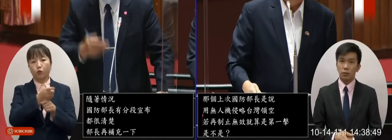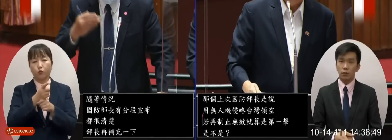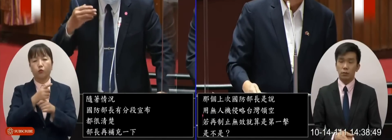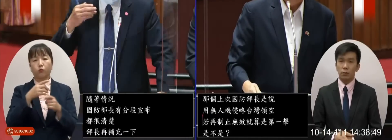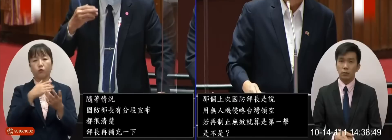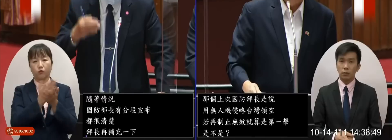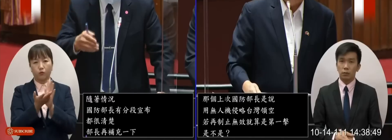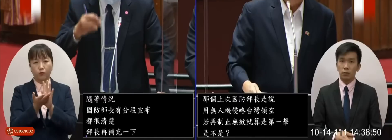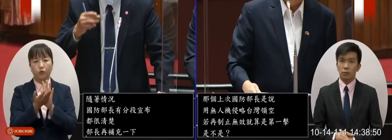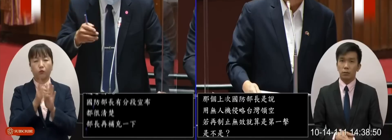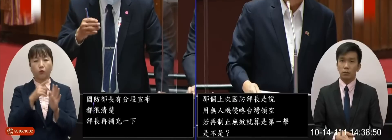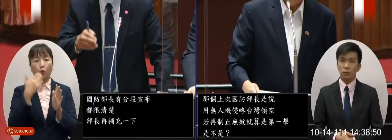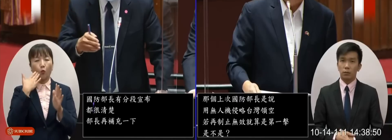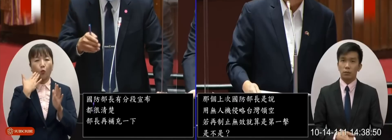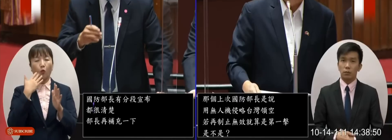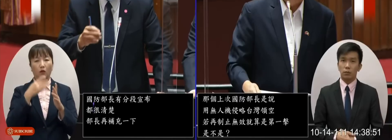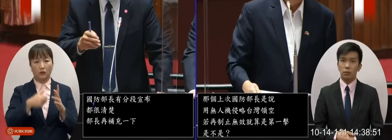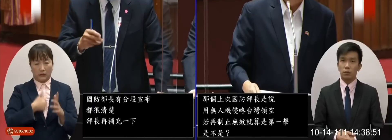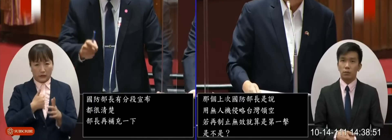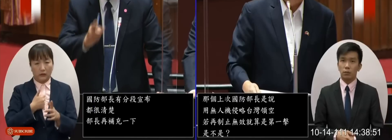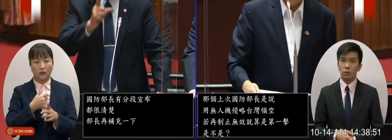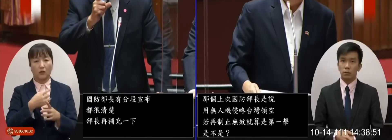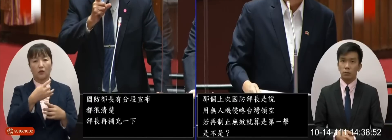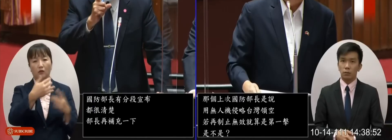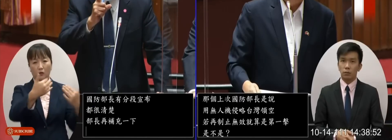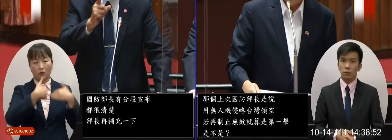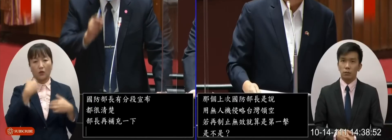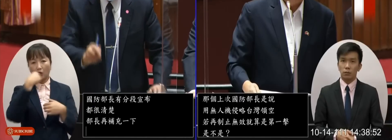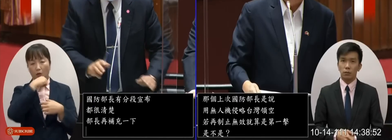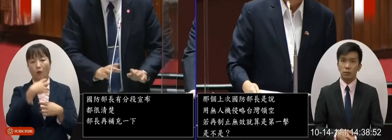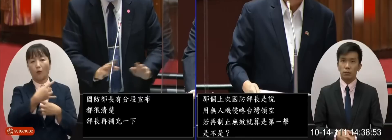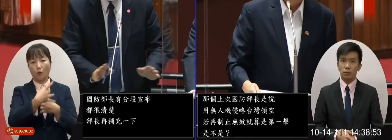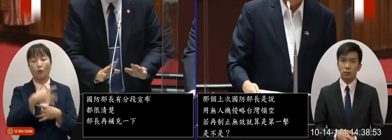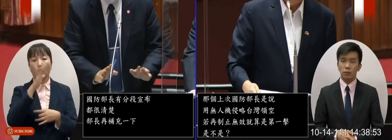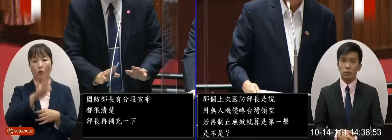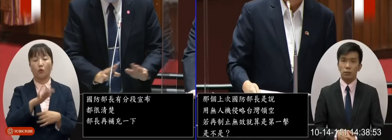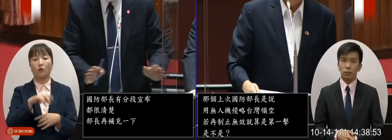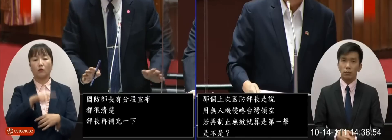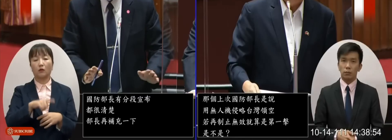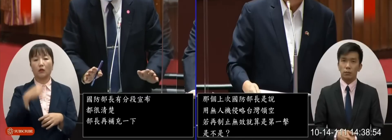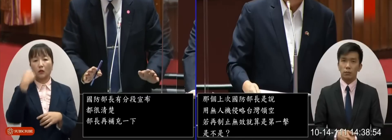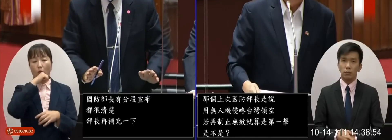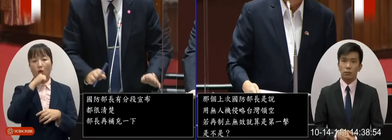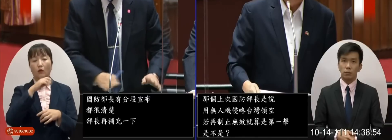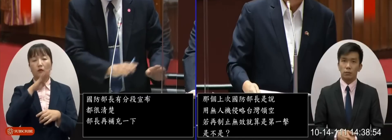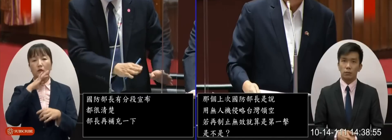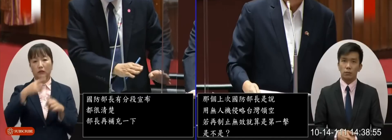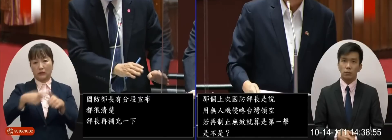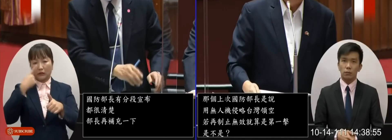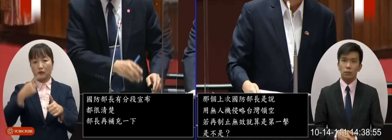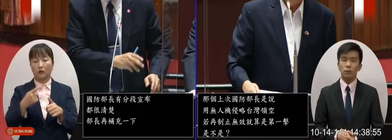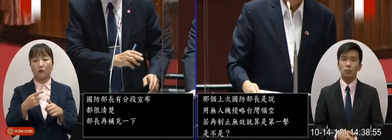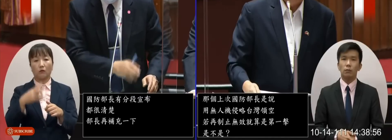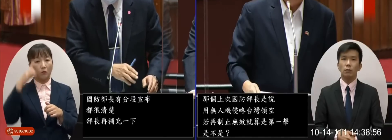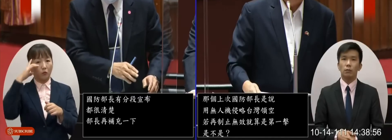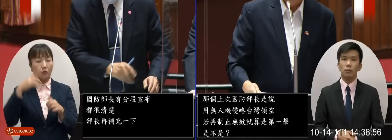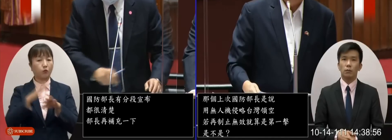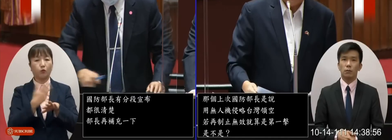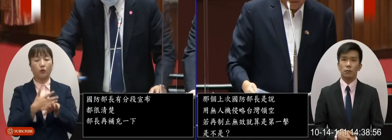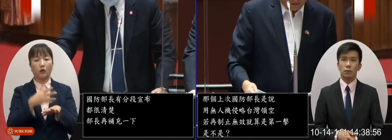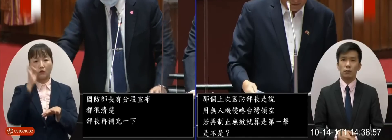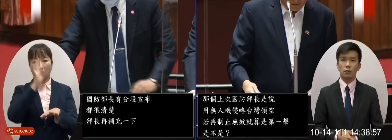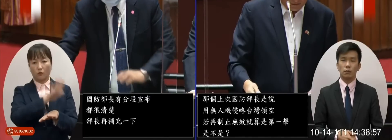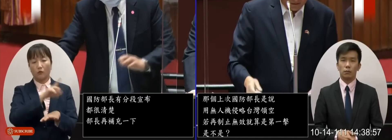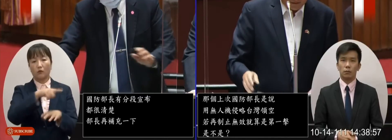何这个火炮对我们攻击，这个叫第一级，我们这一方不可能发起，他那一方我们也这样界